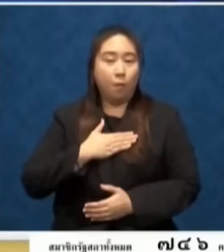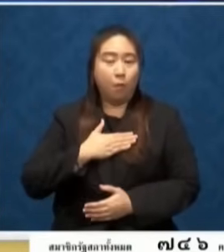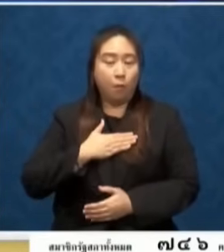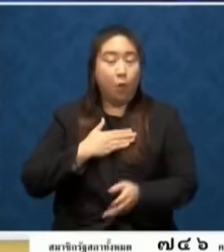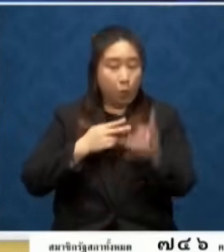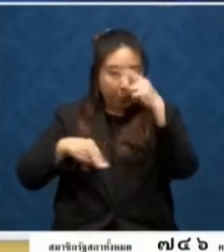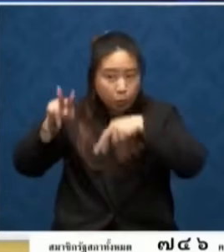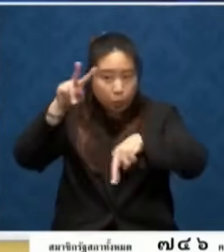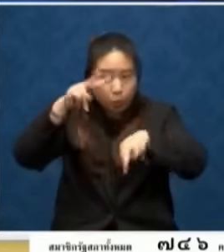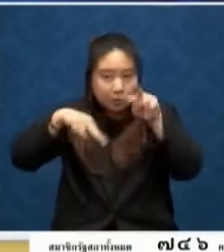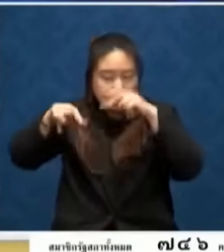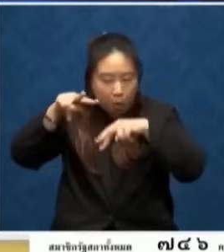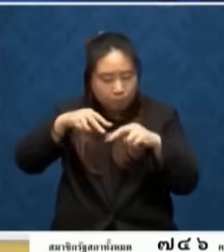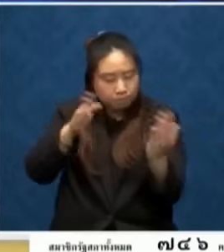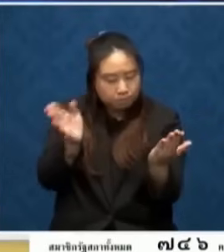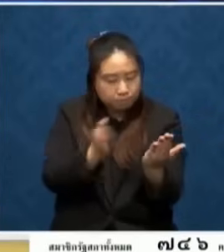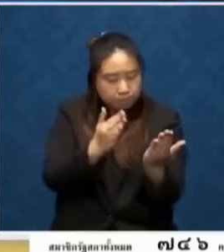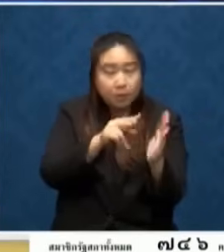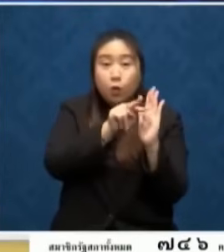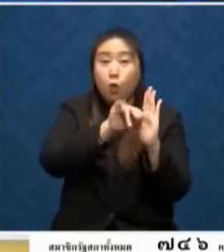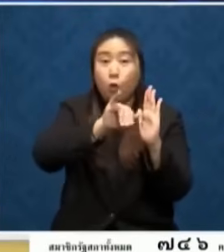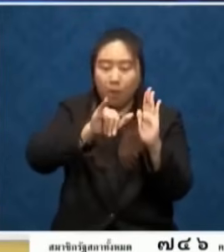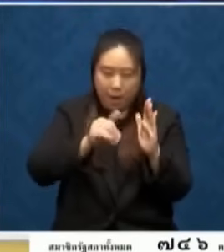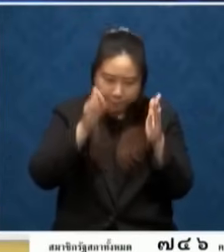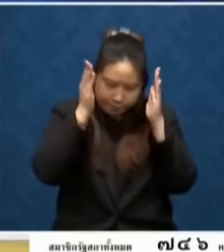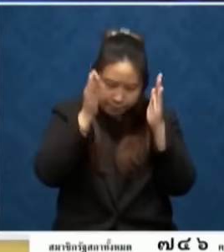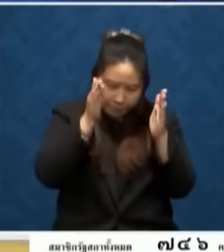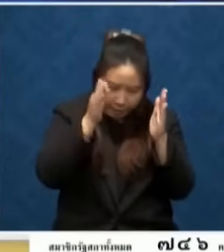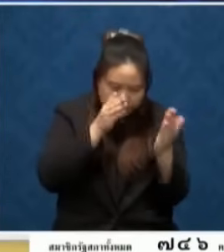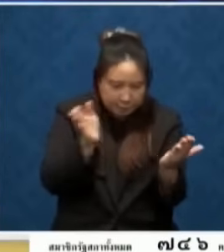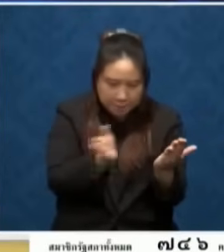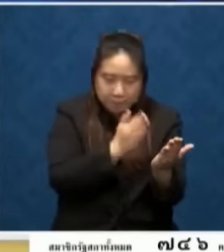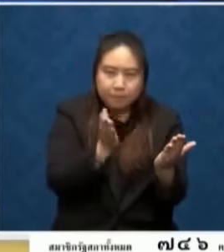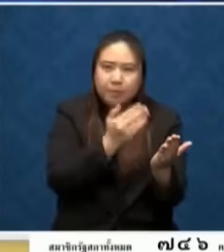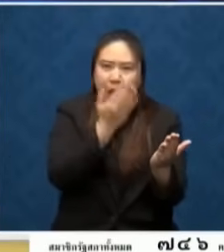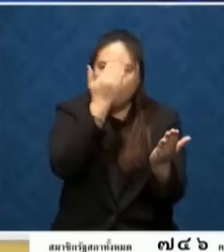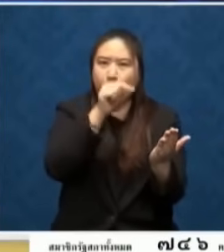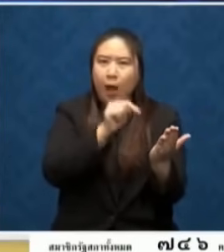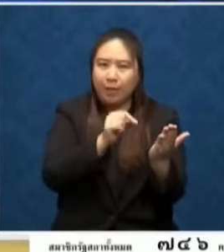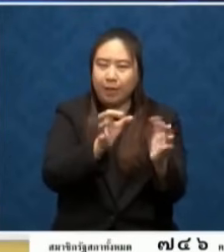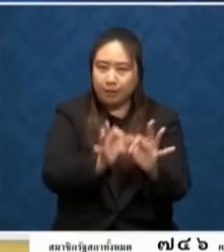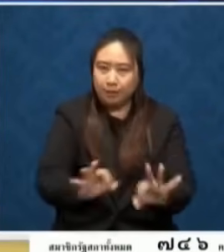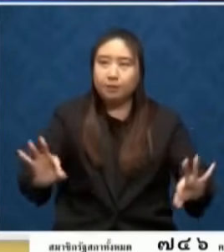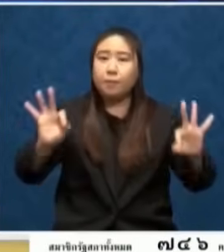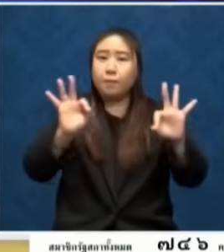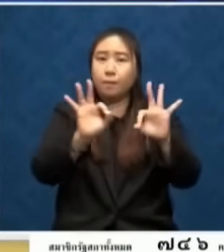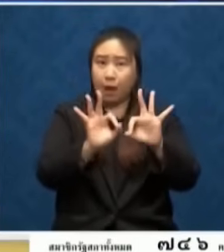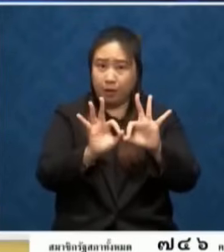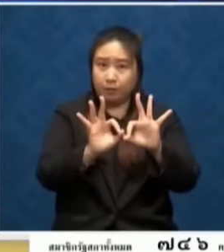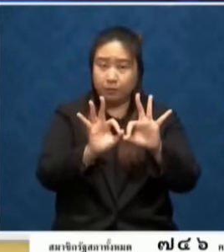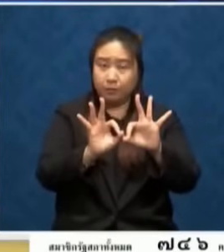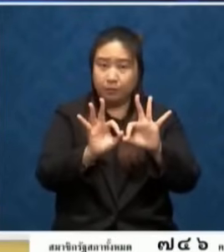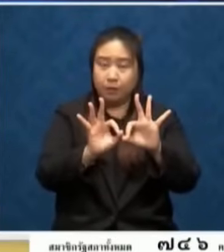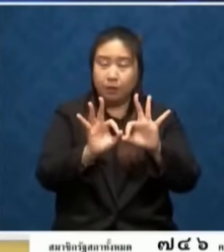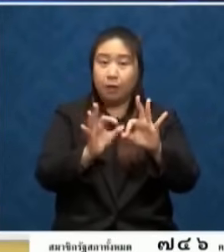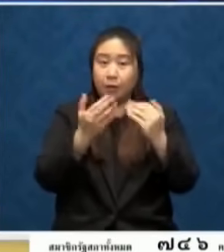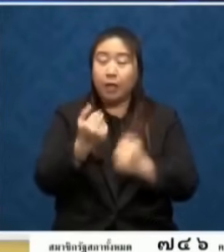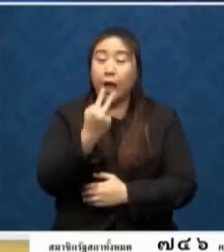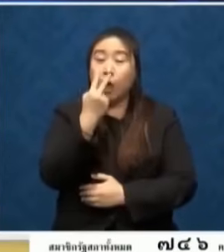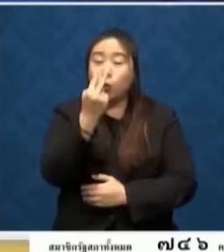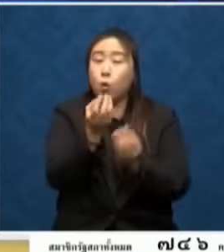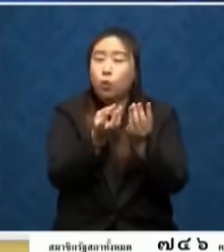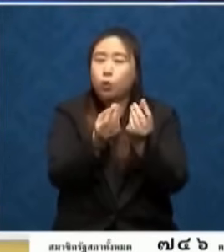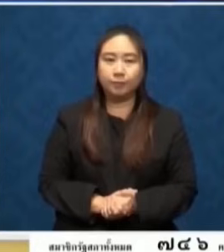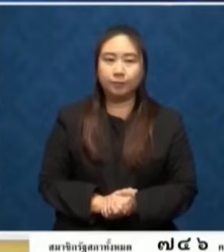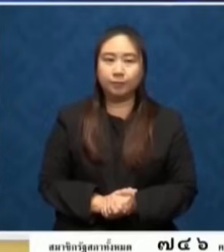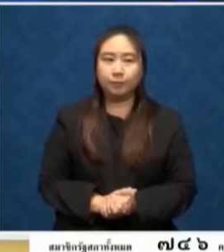บายด้วยความตั้งใจเพราะเป็นเรื่องซึ่งสำคัญผมขอให้เราได้ดูตัวเลขอะไร